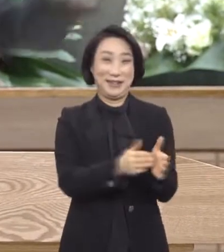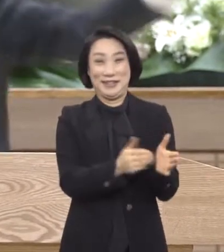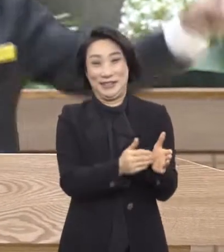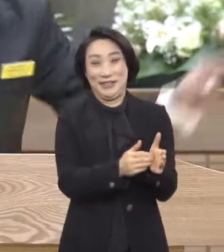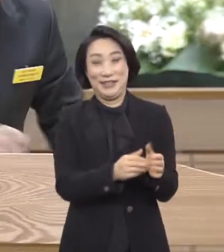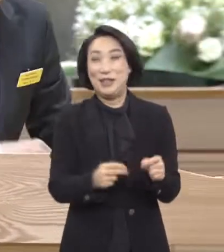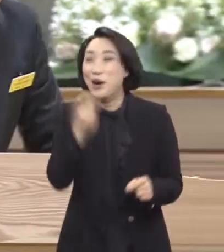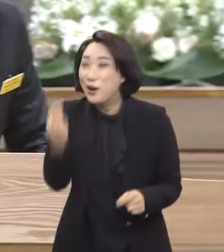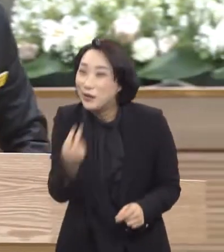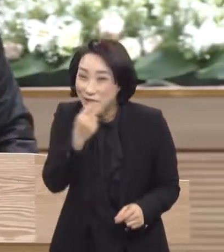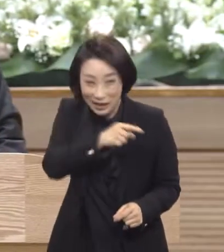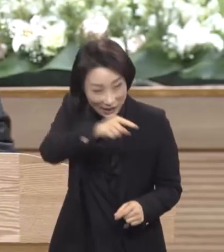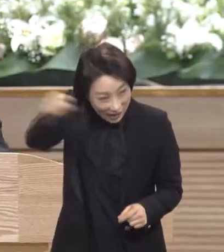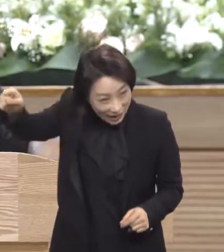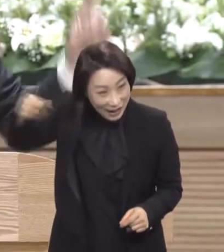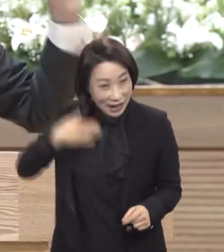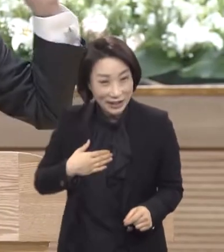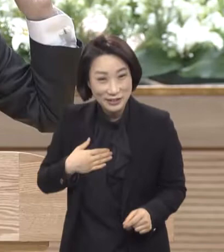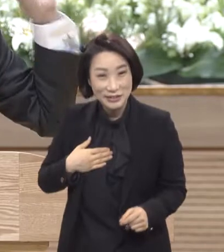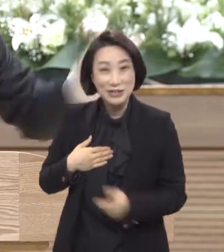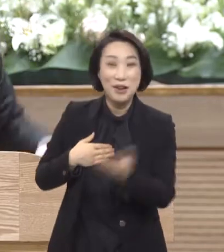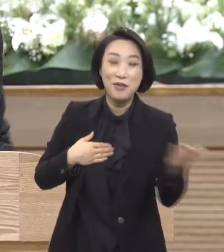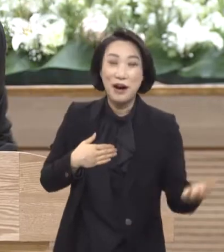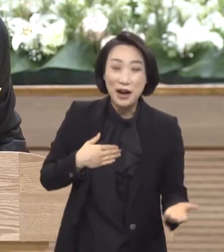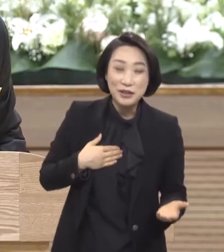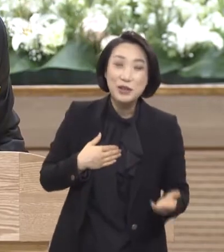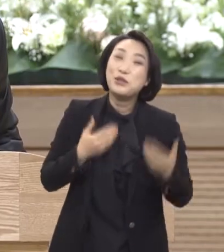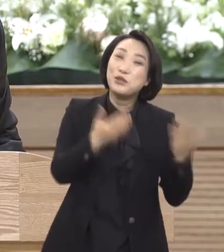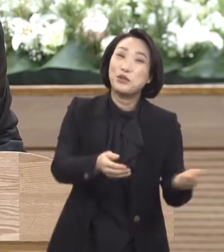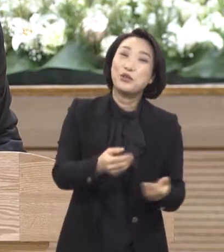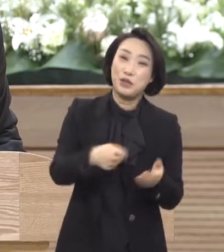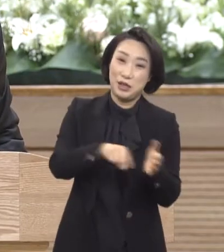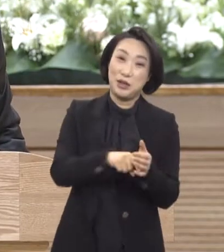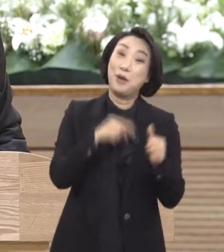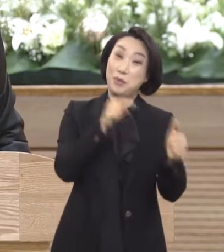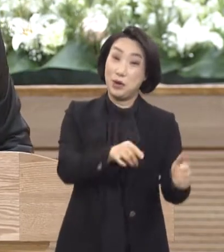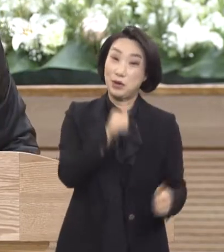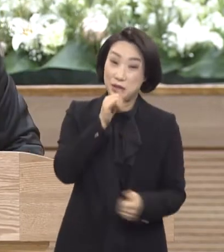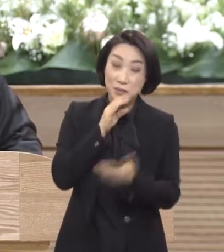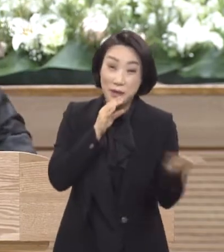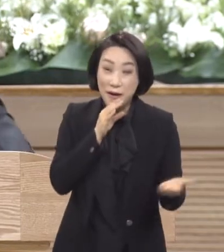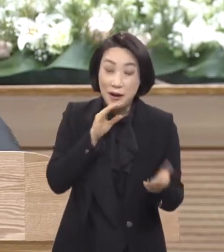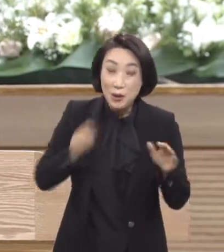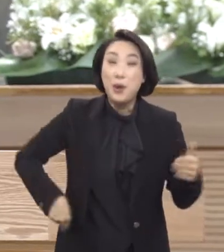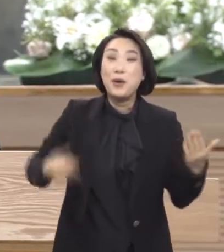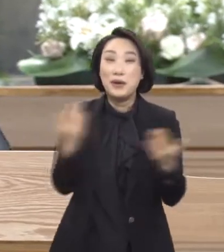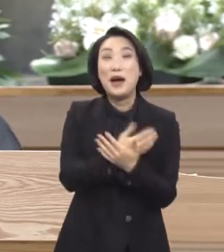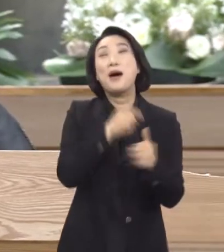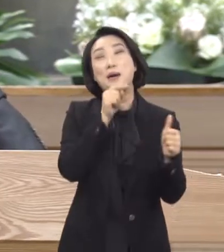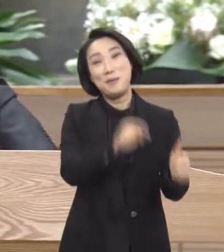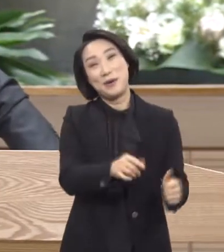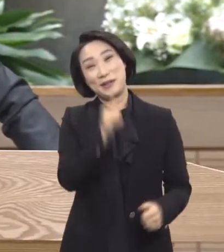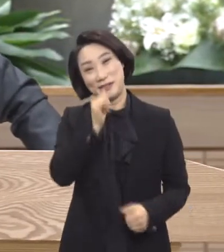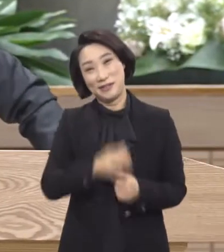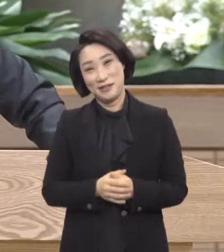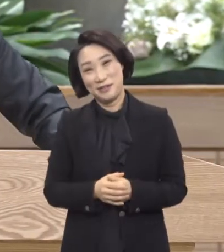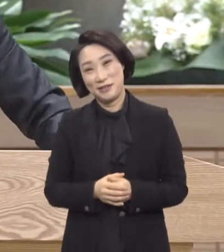끝났어. 영생이다 이 말이오. 이걸 주려고 명령하는 거야. 회개하라는 명령을 주는